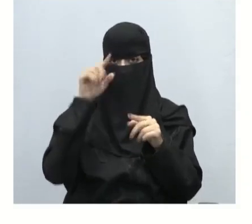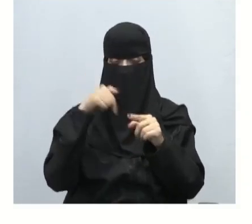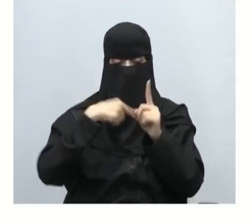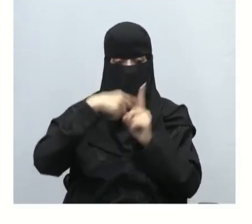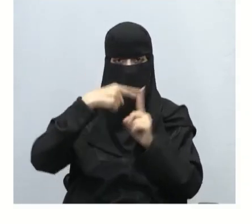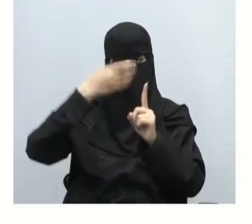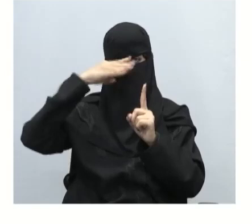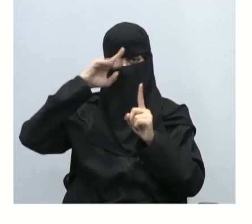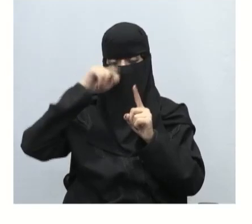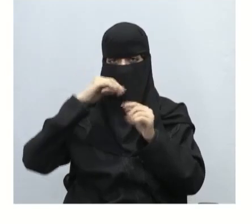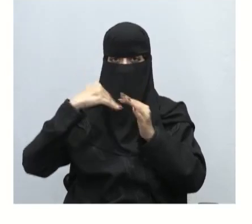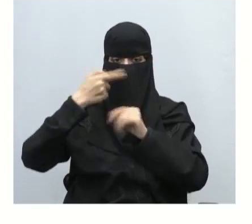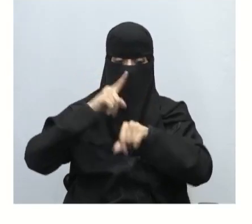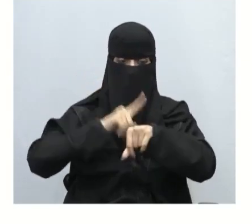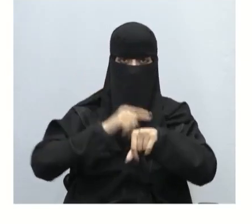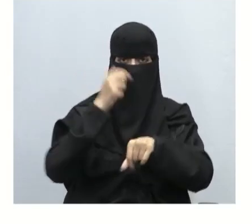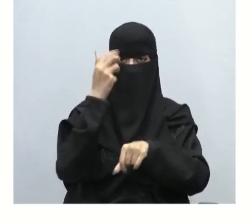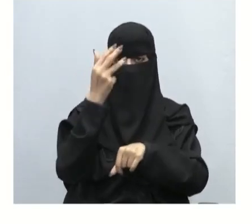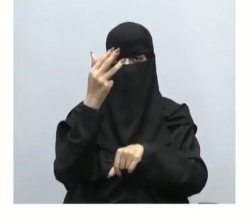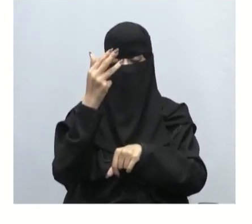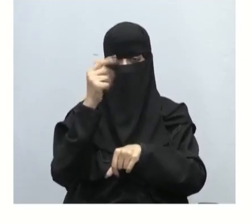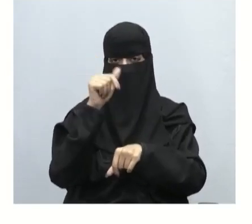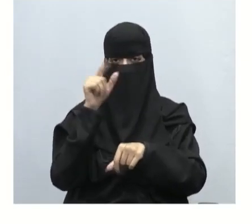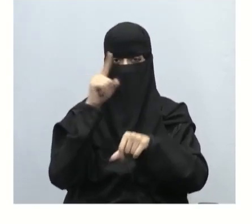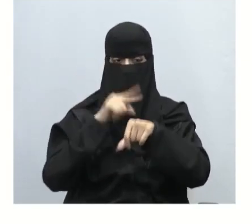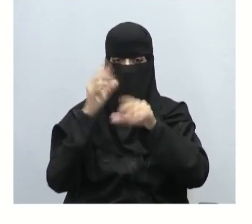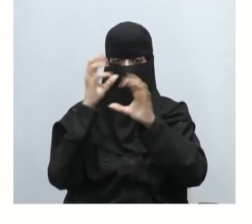درجه الحراره عند الساعه التاسعه